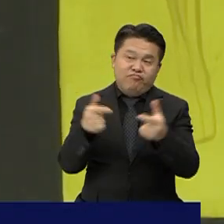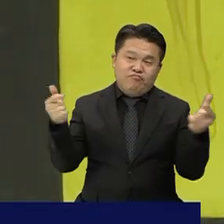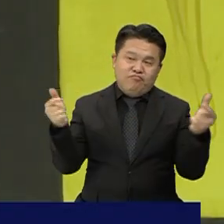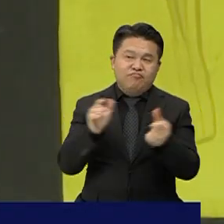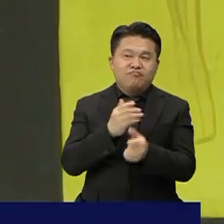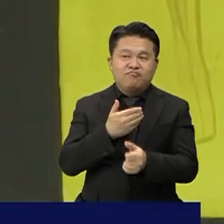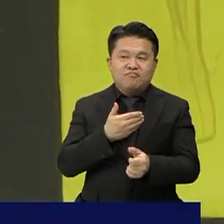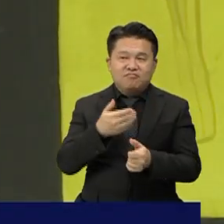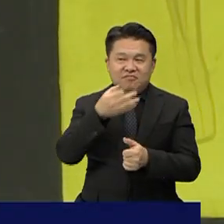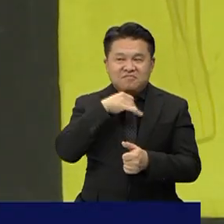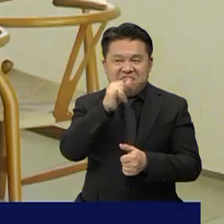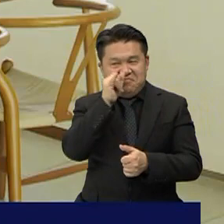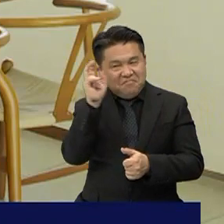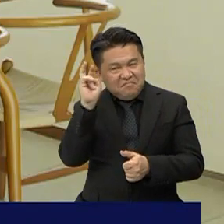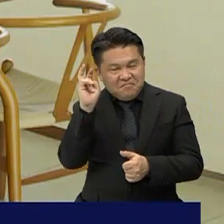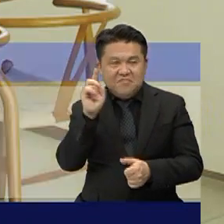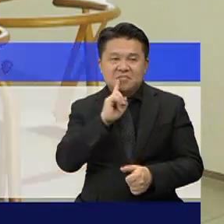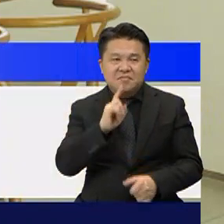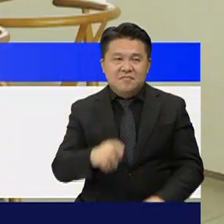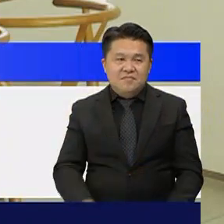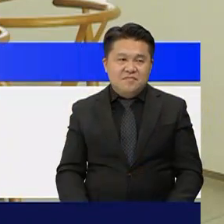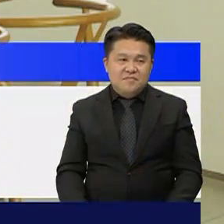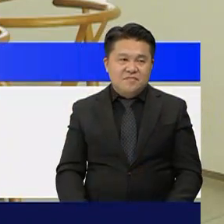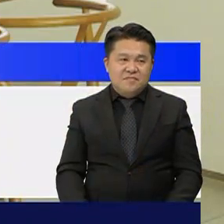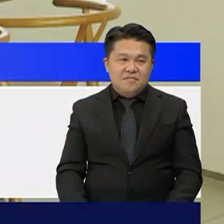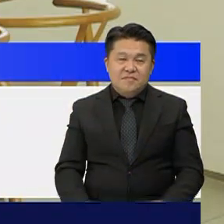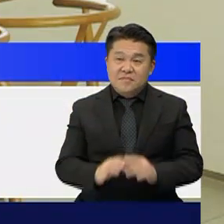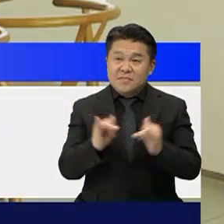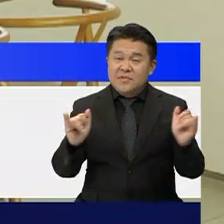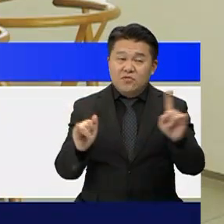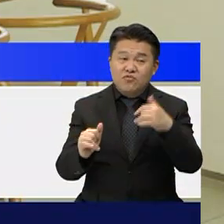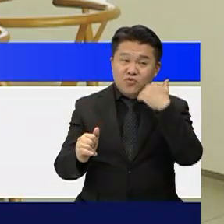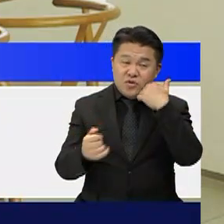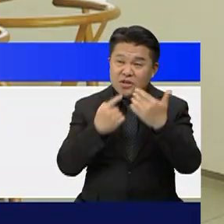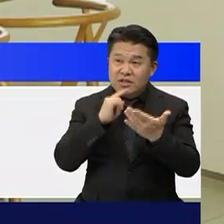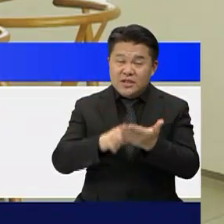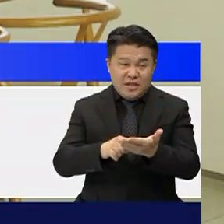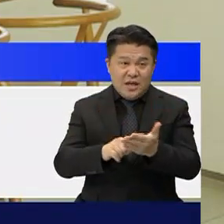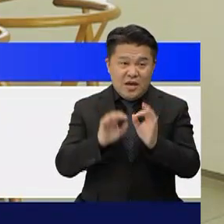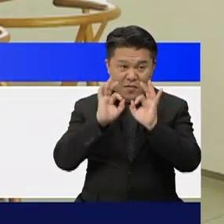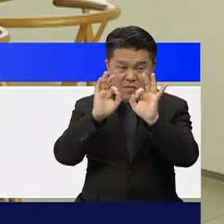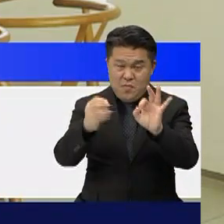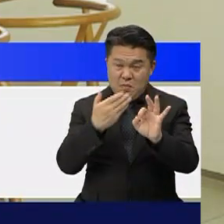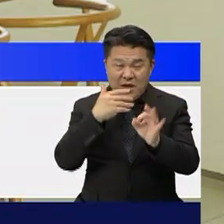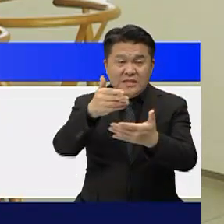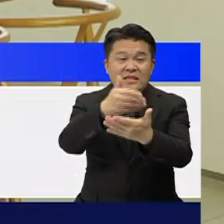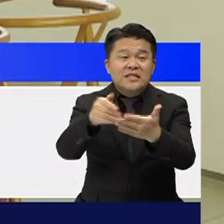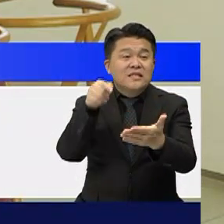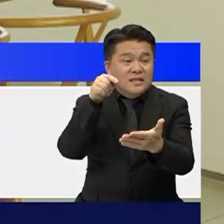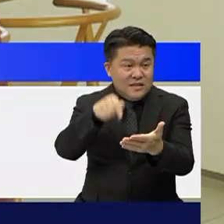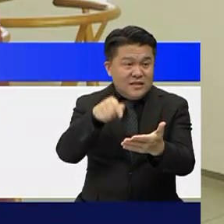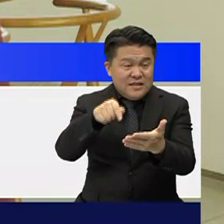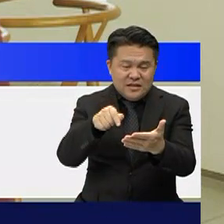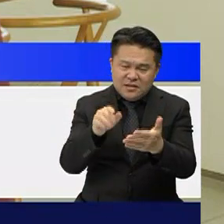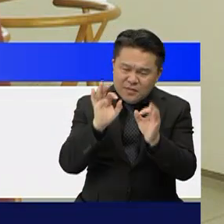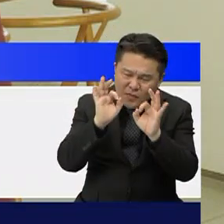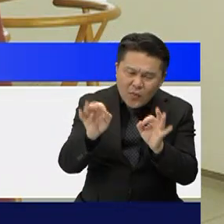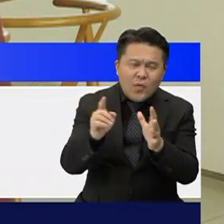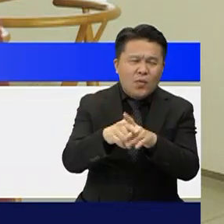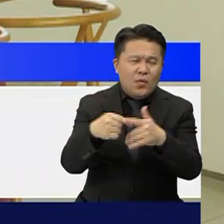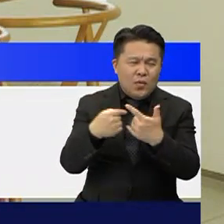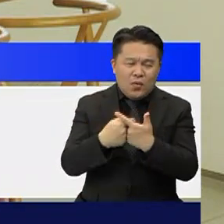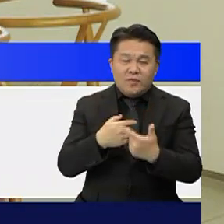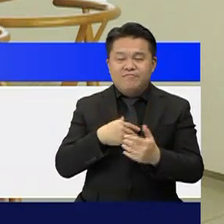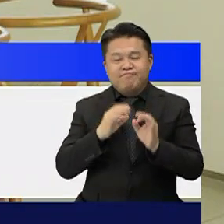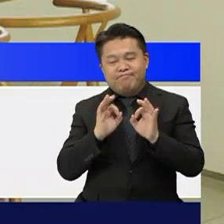될 것으로 기대했습니다. 모든 계층의 사람들이 쉽게 접근할 수 있는 그림에 대해서 이해도 할 수